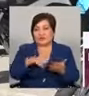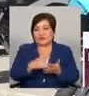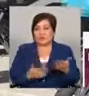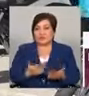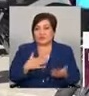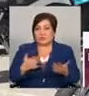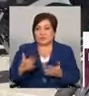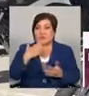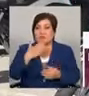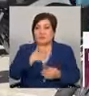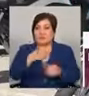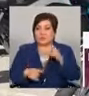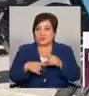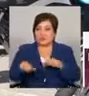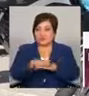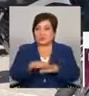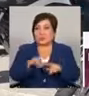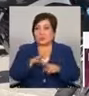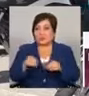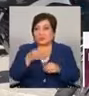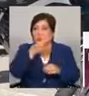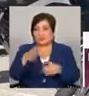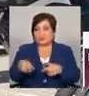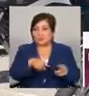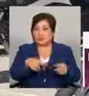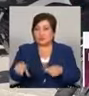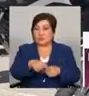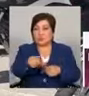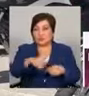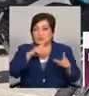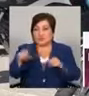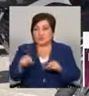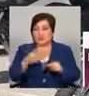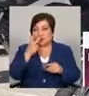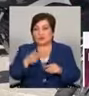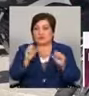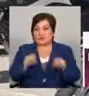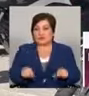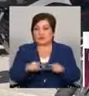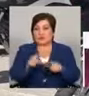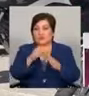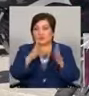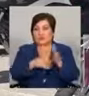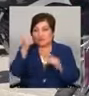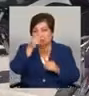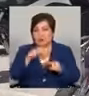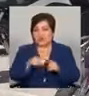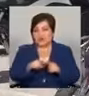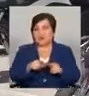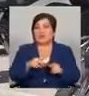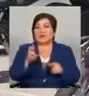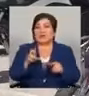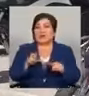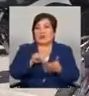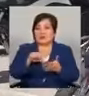жол тәртібін барынша сақтап жүре алатынымызды көрсеткіміз келеді. Мұндай байкерлер шеруіне 2019 жылдан бері қатысып жүрмін. Бүгінде барша